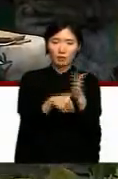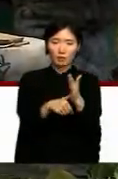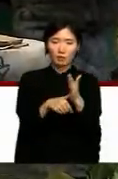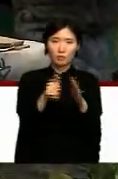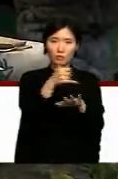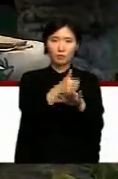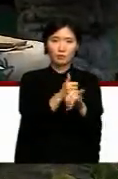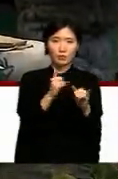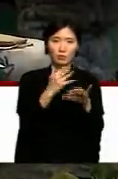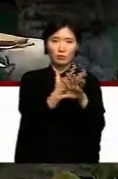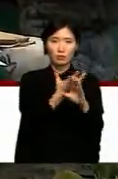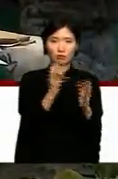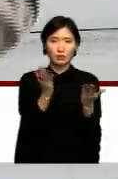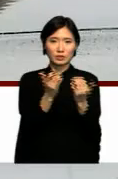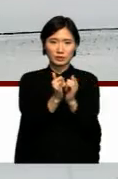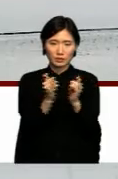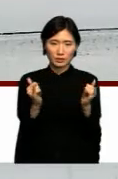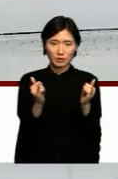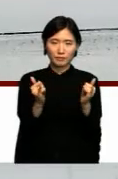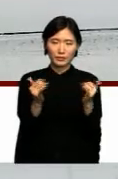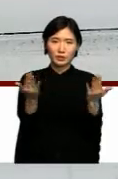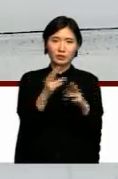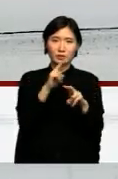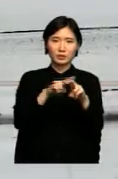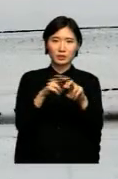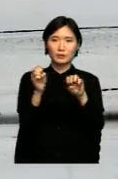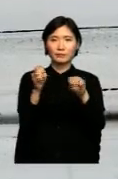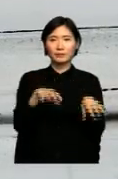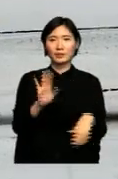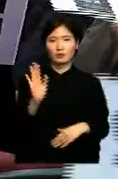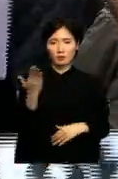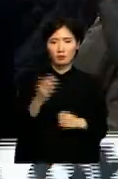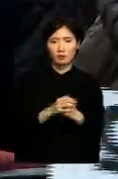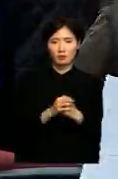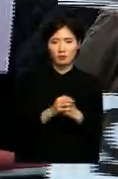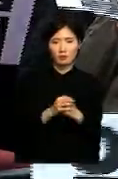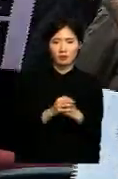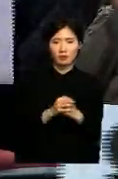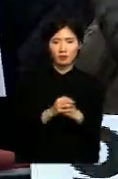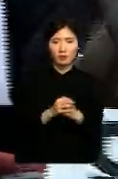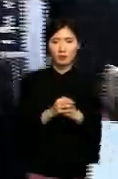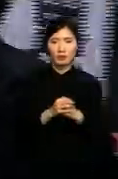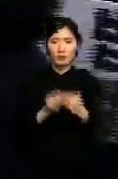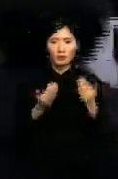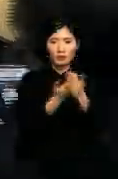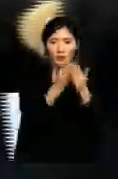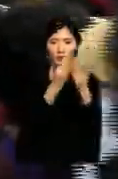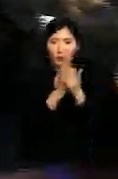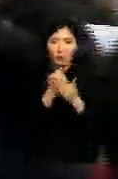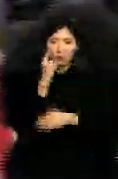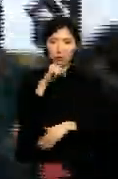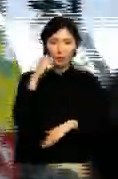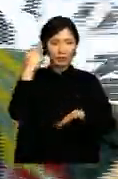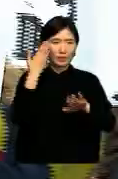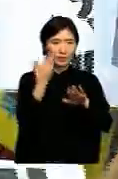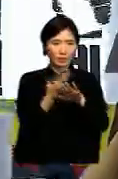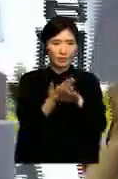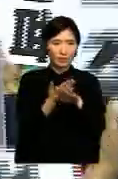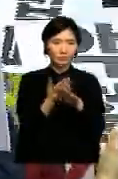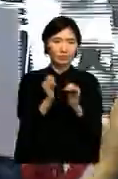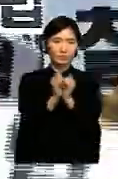근로자 2000여 명이 일자리를 잃을 위기에 처했습니다 lh 의 개발 논리에 대항하는 진적 2지구